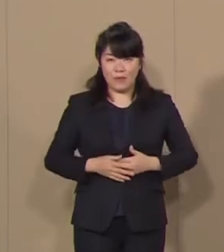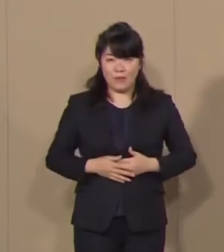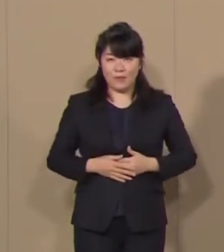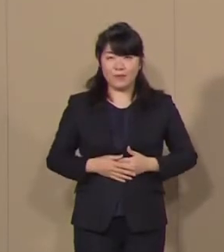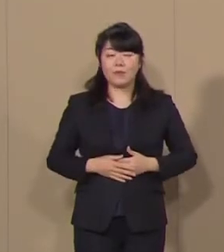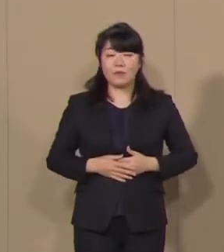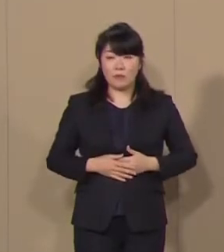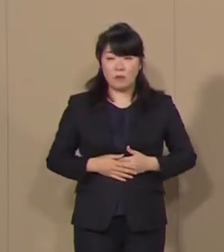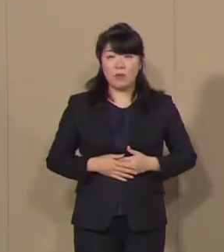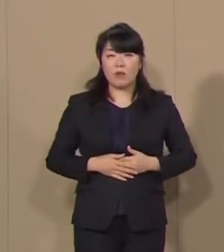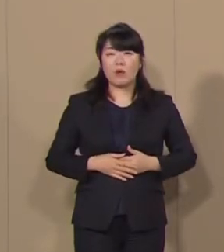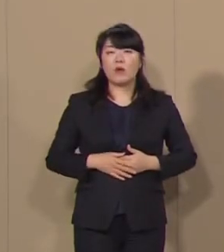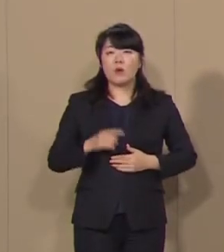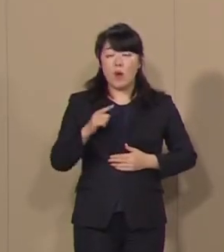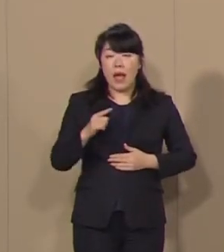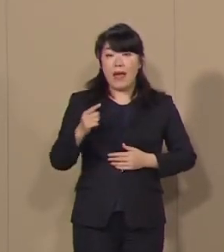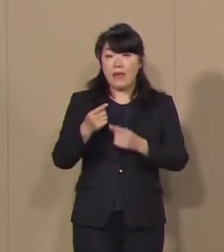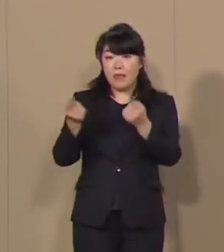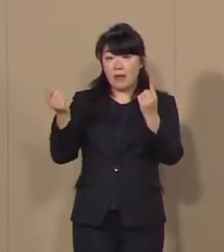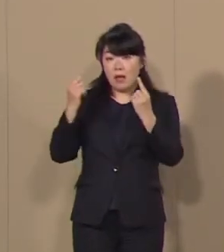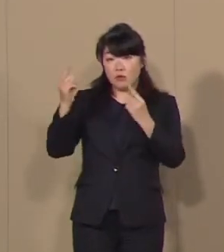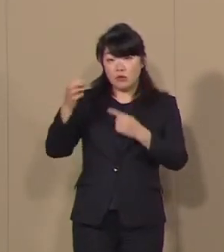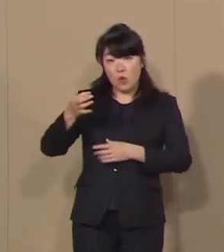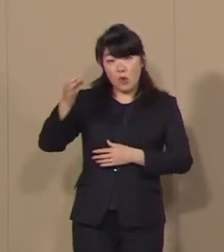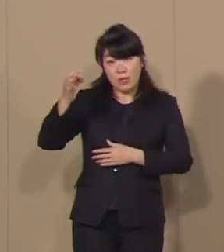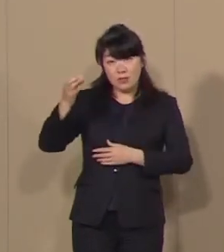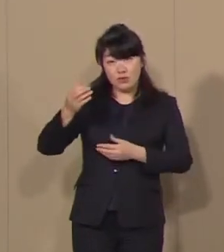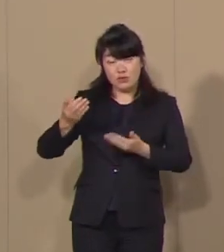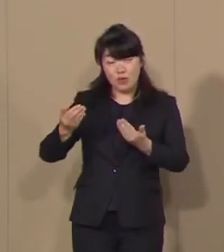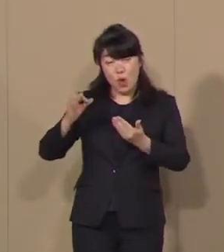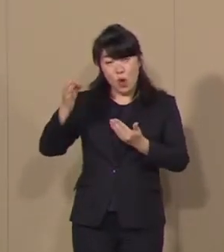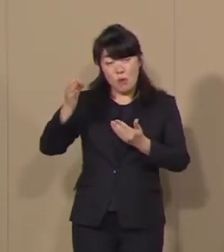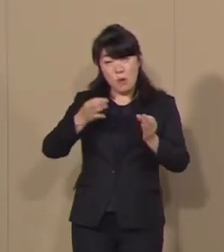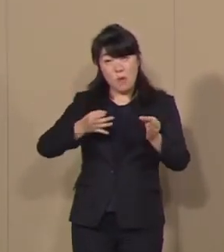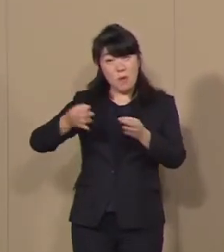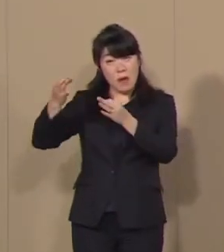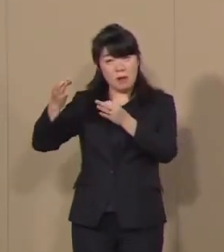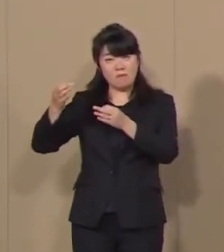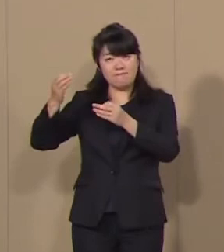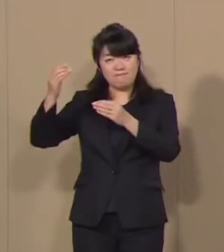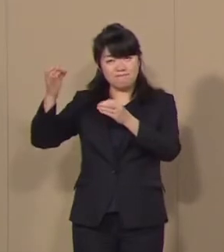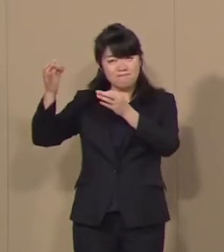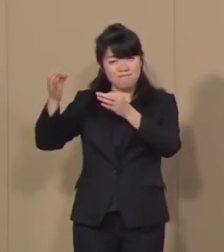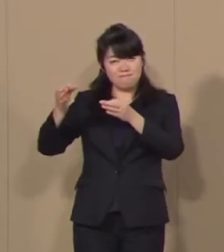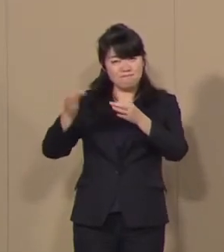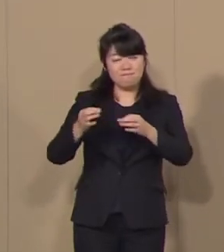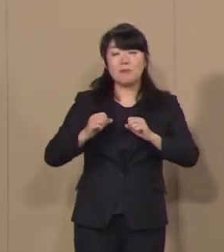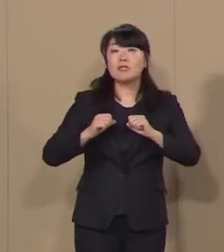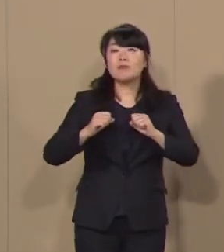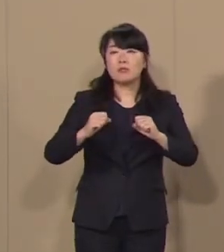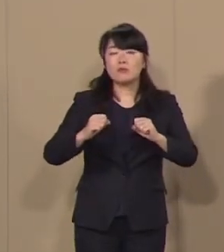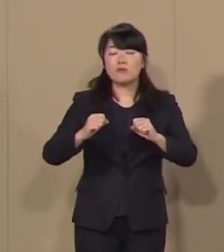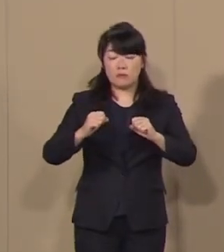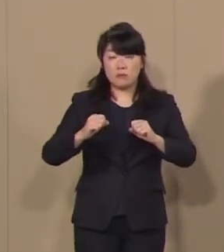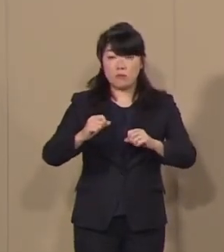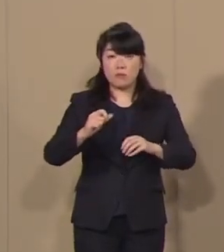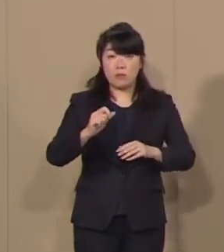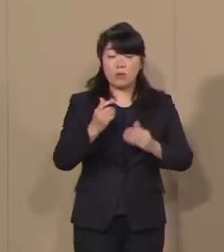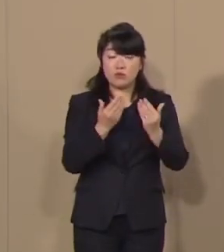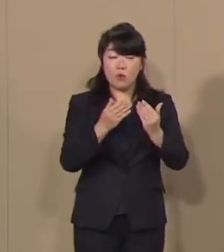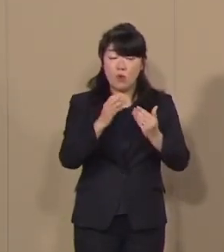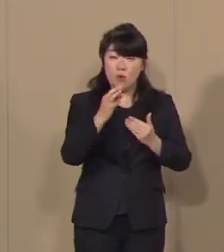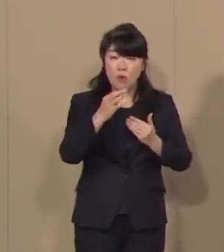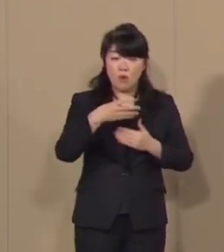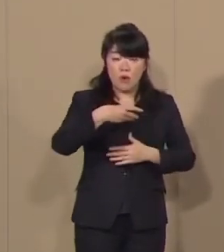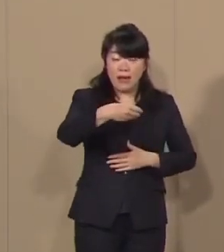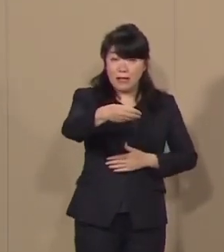社民党は高額になった大学の授業料も段階的に下げていきます貸与型の奨学金の返済は一部免除し